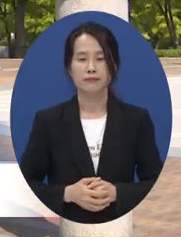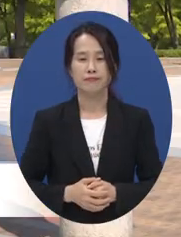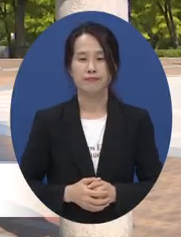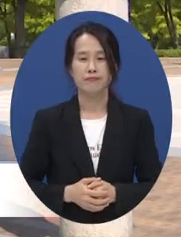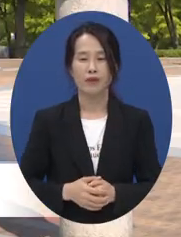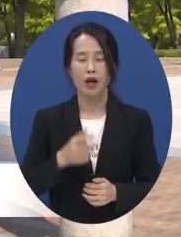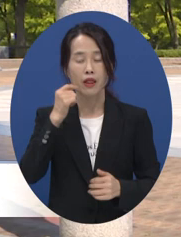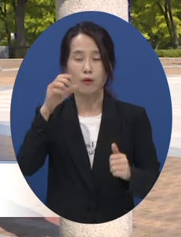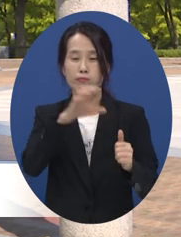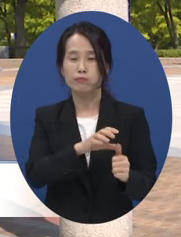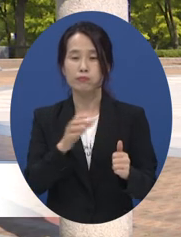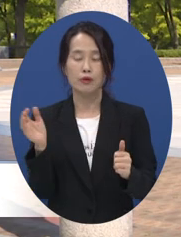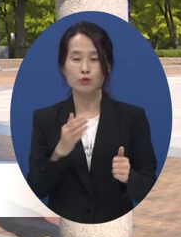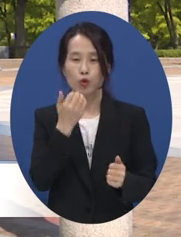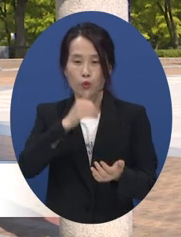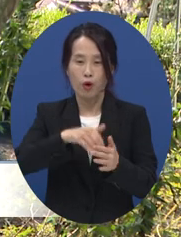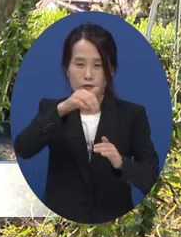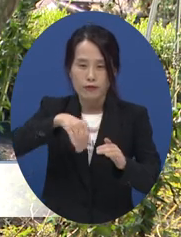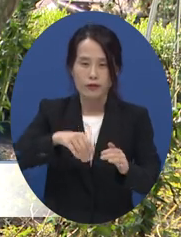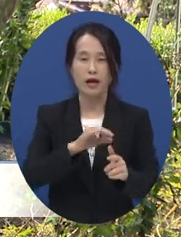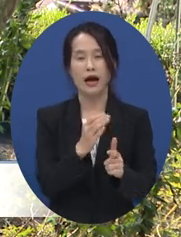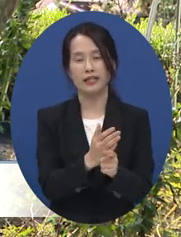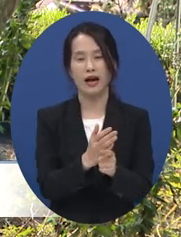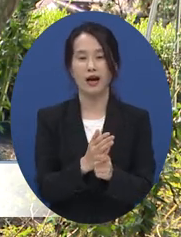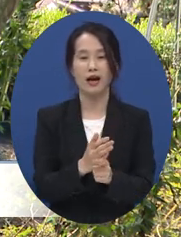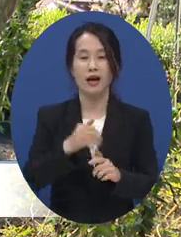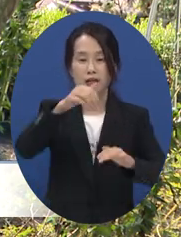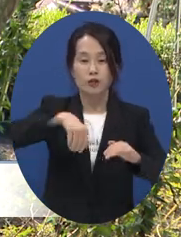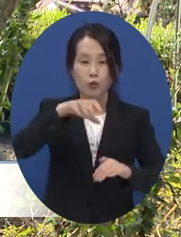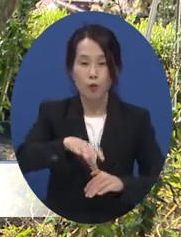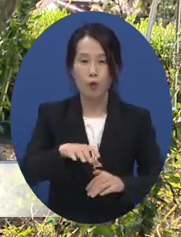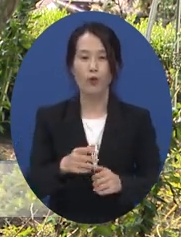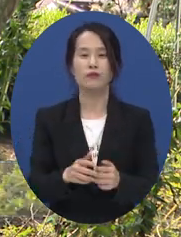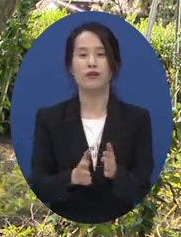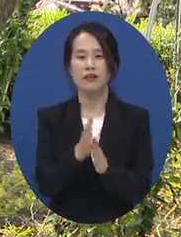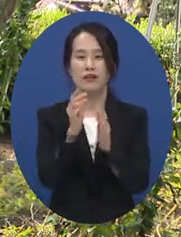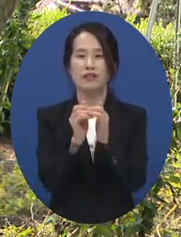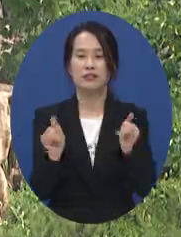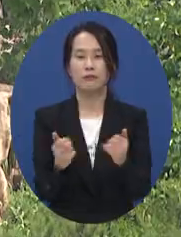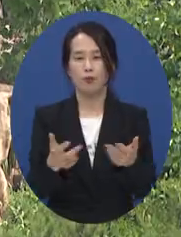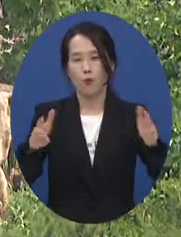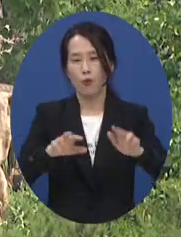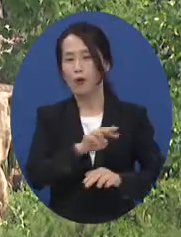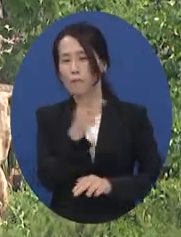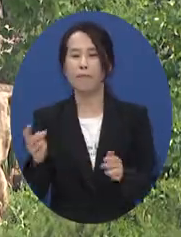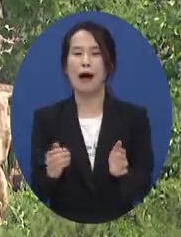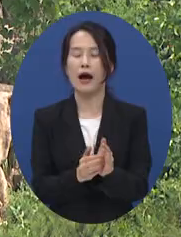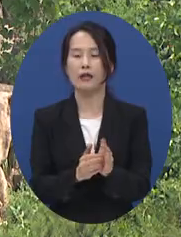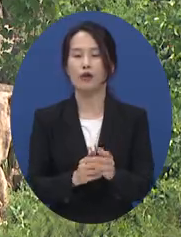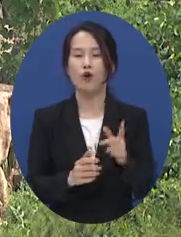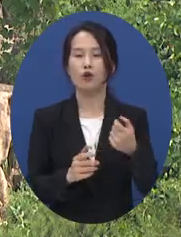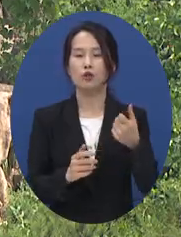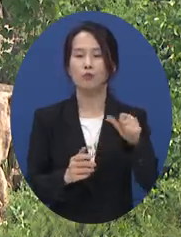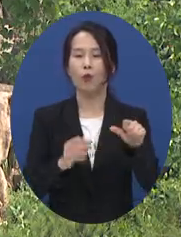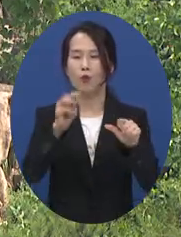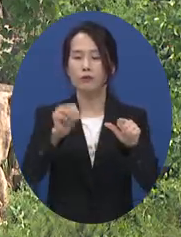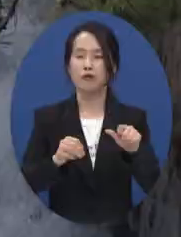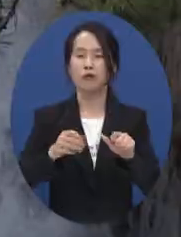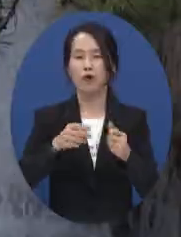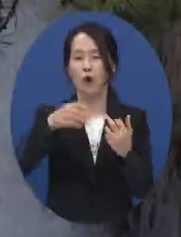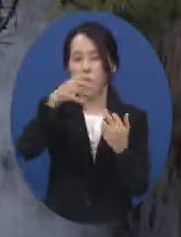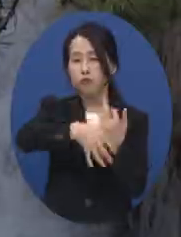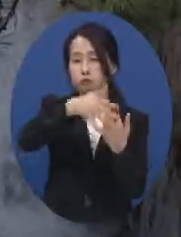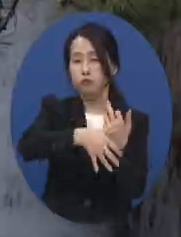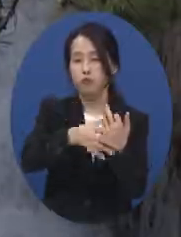일제 강점기부터 돌을 캐던 안양 수리산 자락의 채석장은 시민 공원으로 바뀌었습니다. 65m 높이 인공폭포와